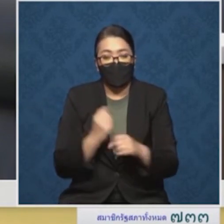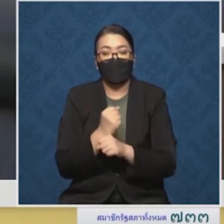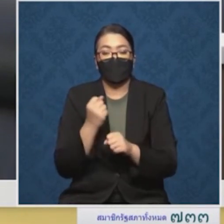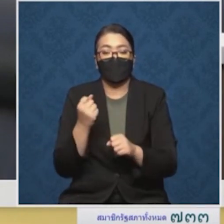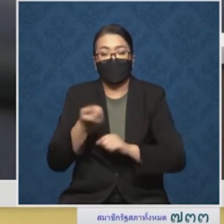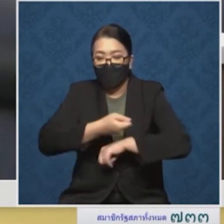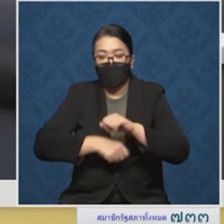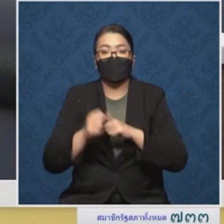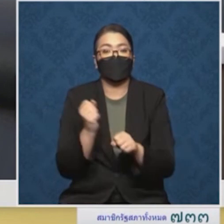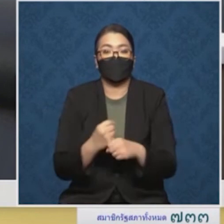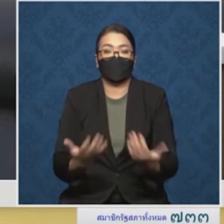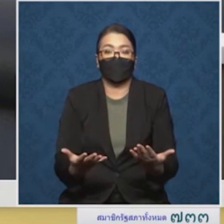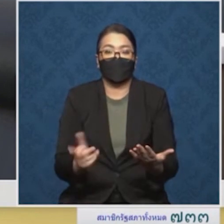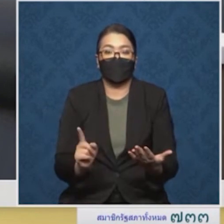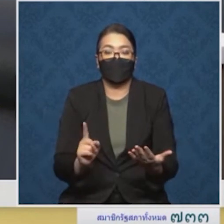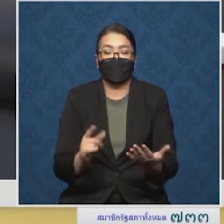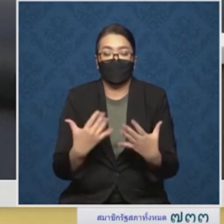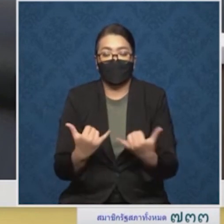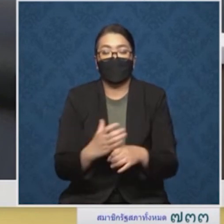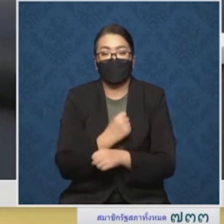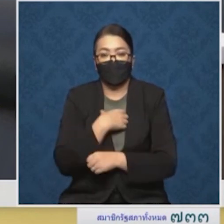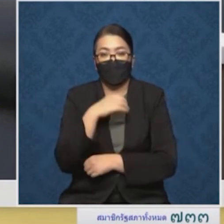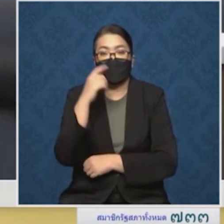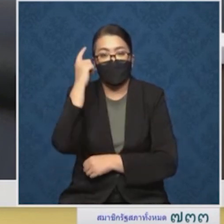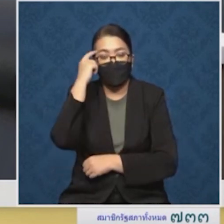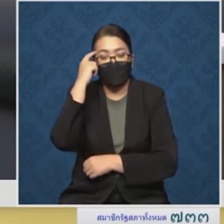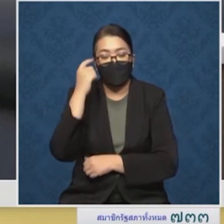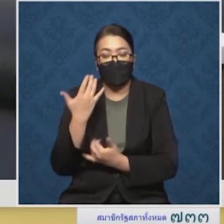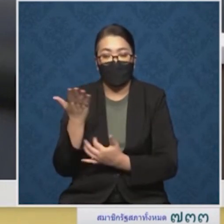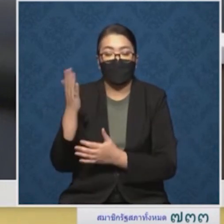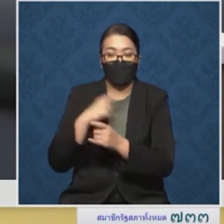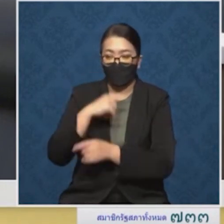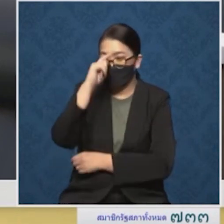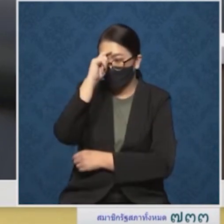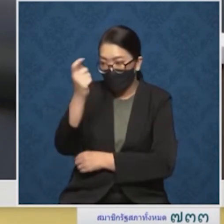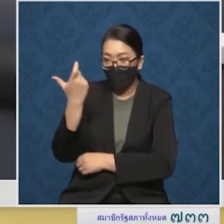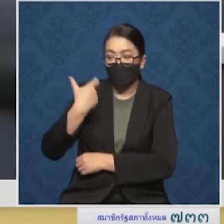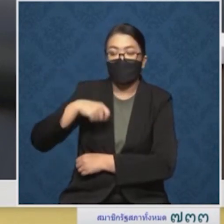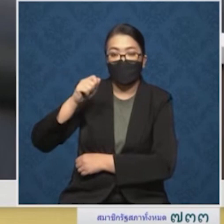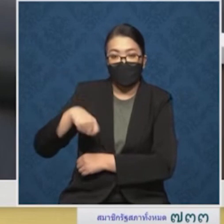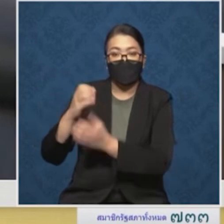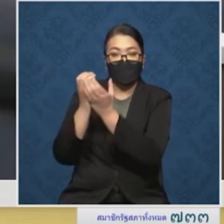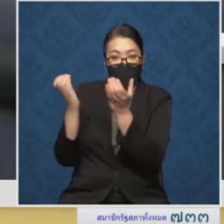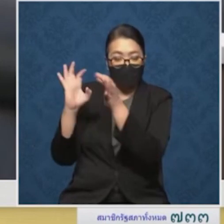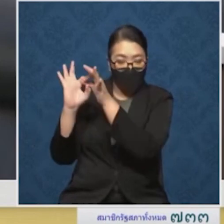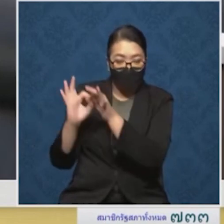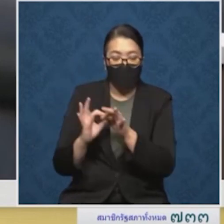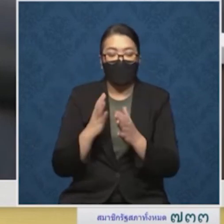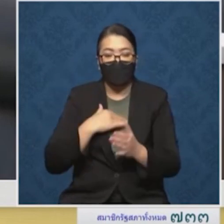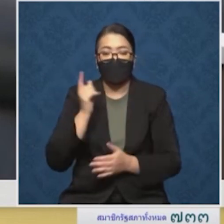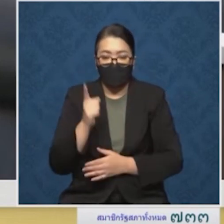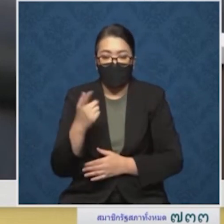พวกผมยื่นร่างนี้มาเนี่ย ก็ด้วยคำหนึ่งถึงคำวิจัของสารแลธรมนูอยู่แล้วถ้าจะต้องมการทำประชามติ